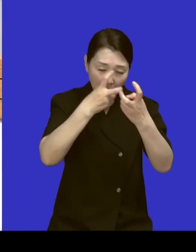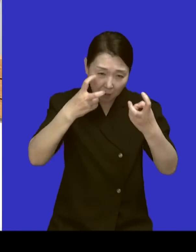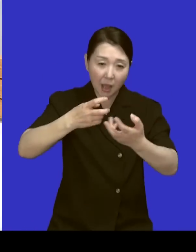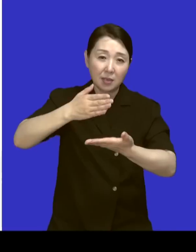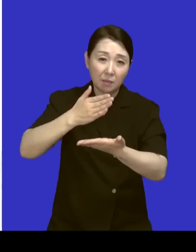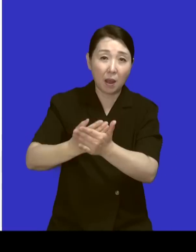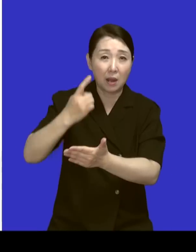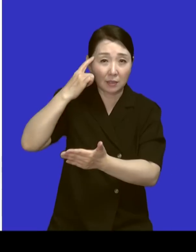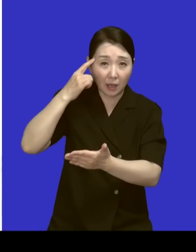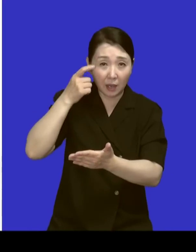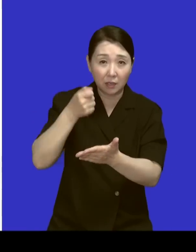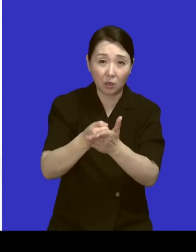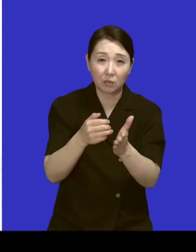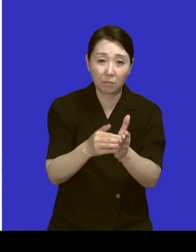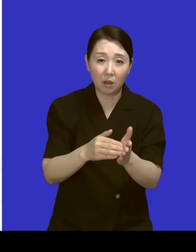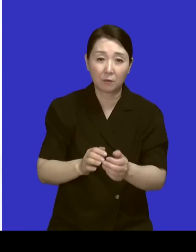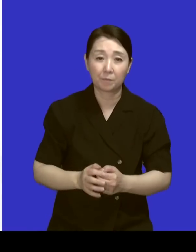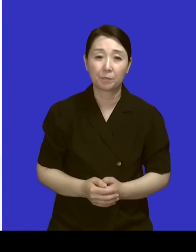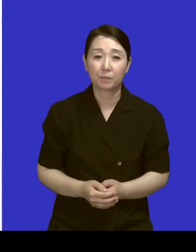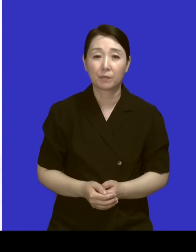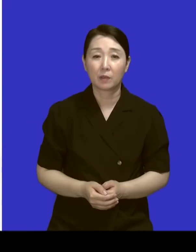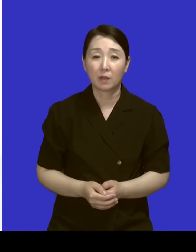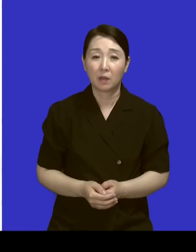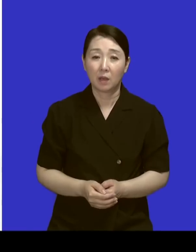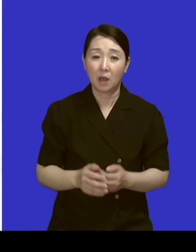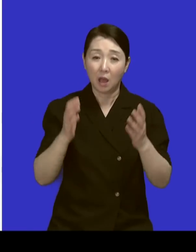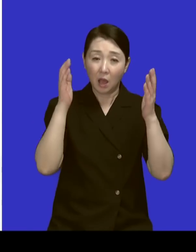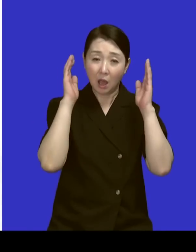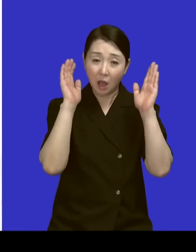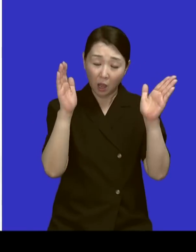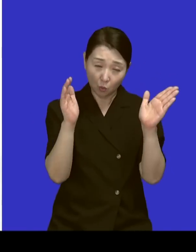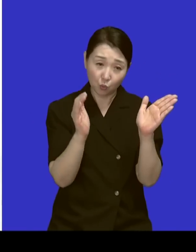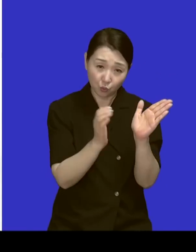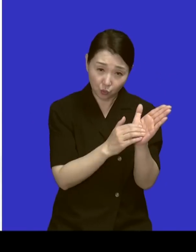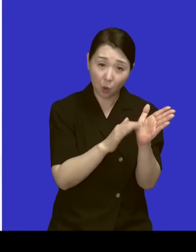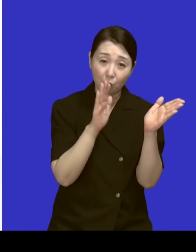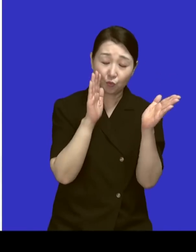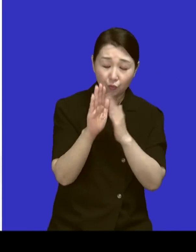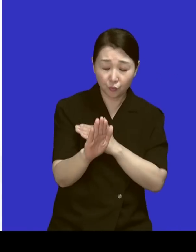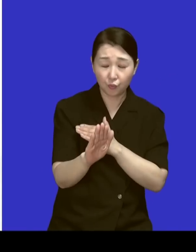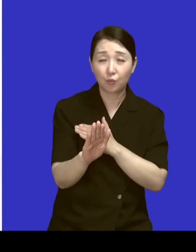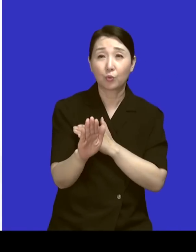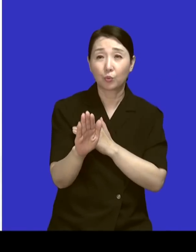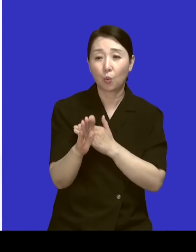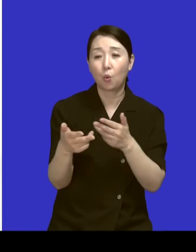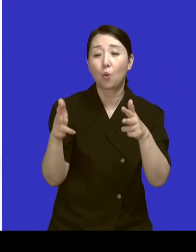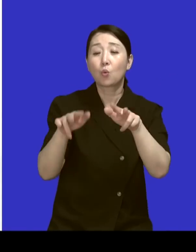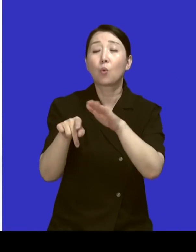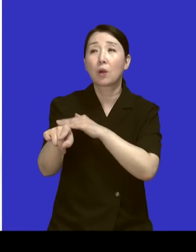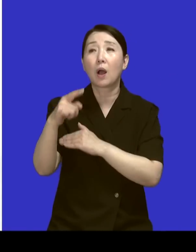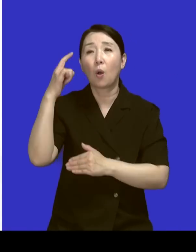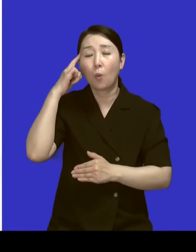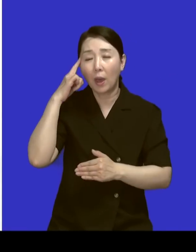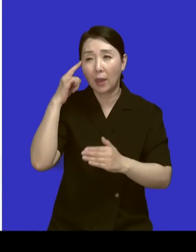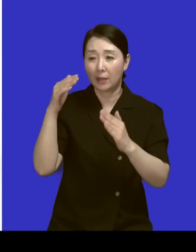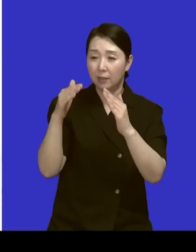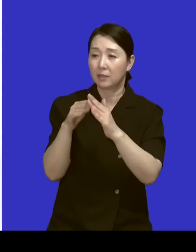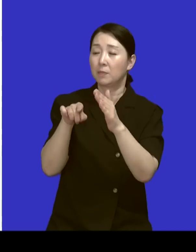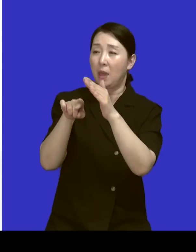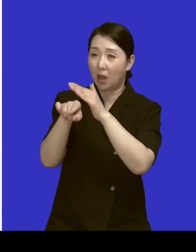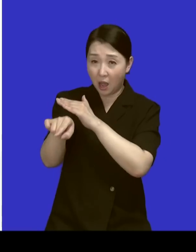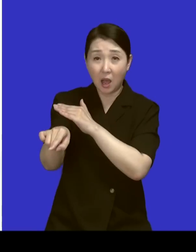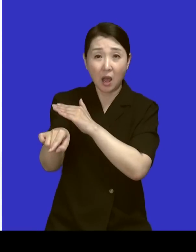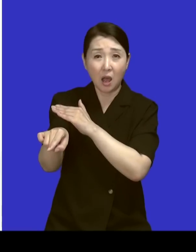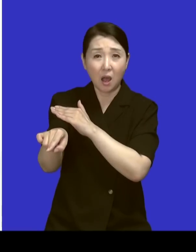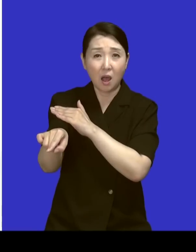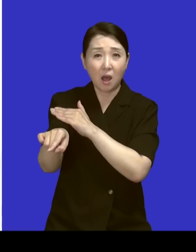학교 수업이 끝나면 도서실 갔다가 밤이 되면은 공원에 갔거든요. 예. 집에 가면 분명히 잠을 잘 거니까 예. 그래서